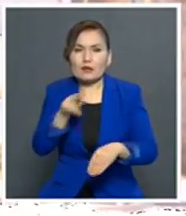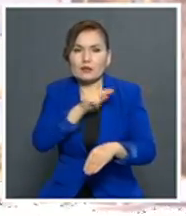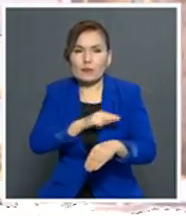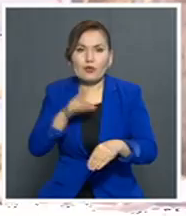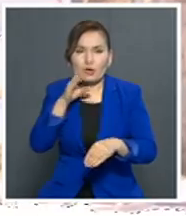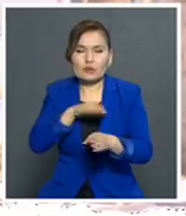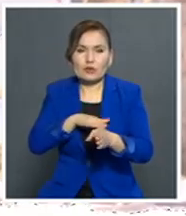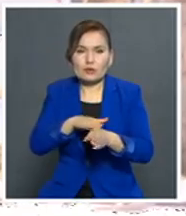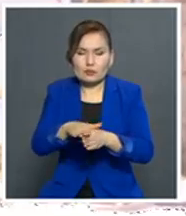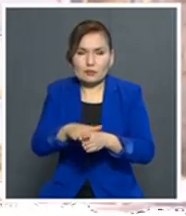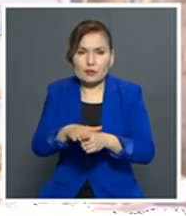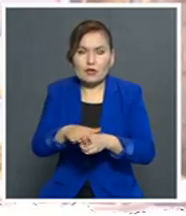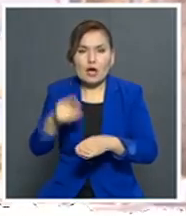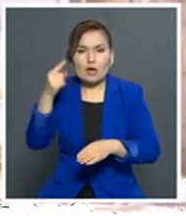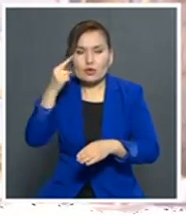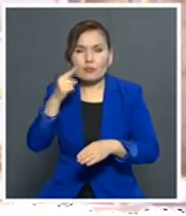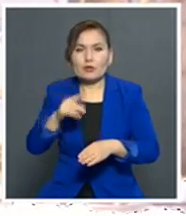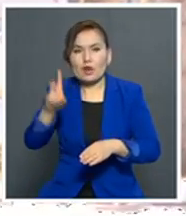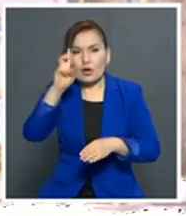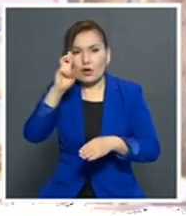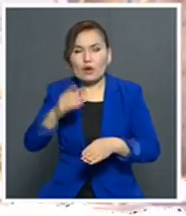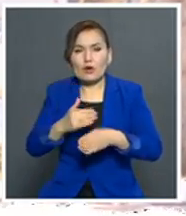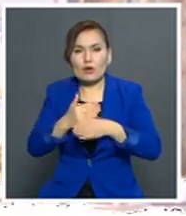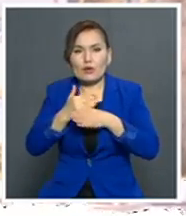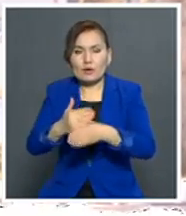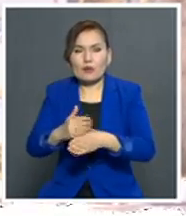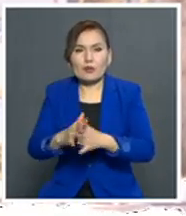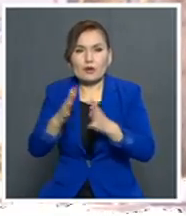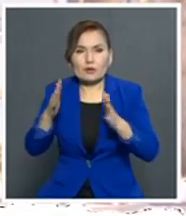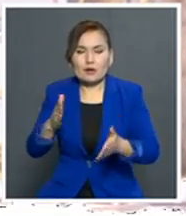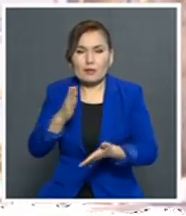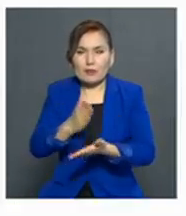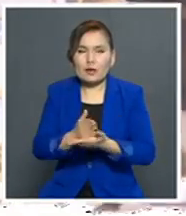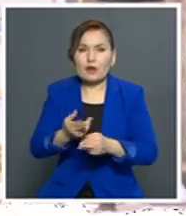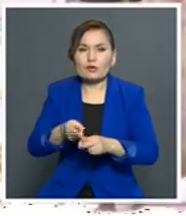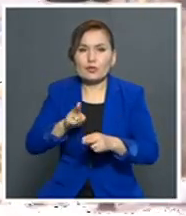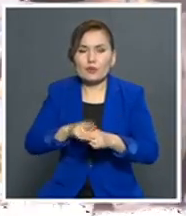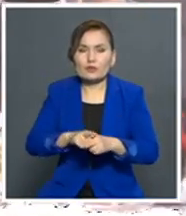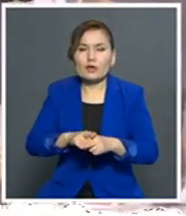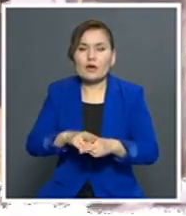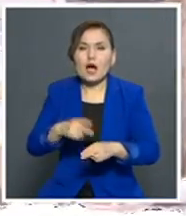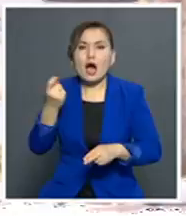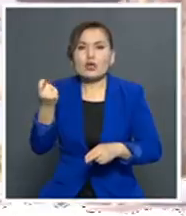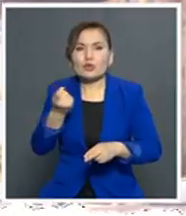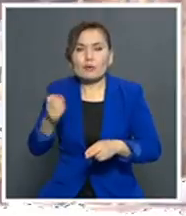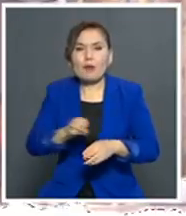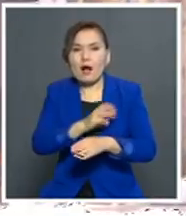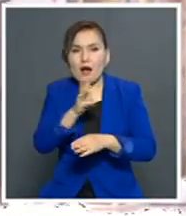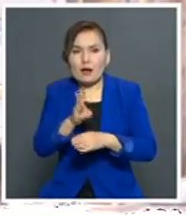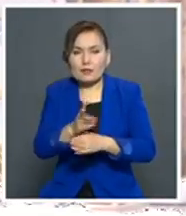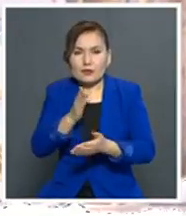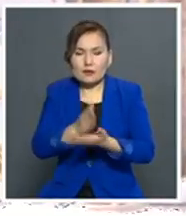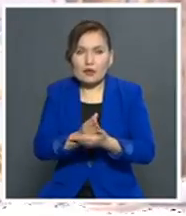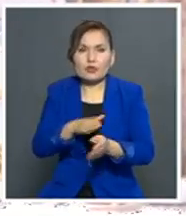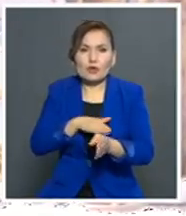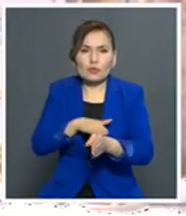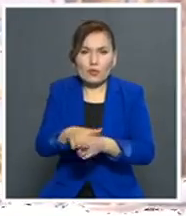ойлаймыз. Өйткені үкіметтен көп көмек беріліп жатыр. Облыс бойынша тұқыммен қамтамасыз етті